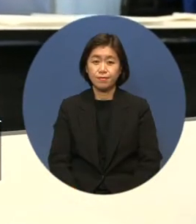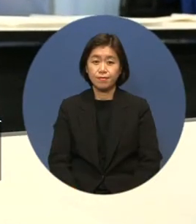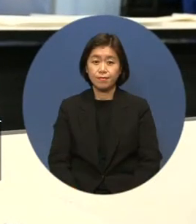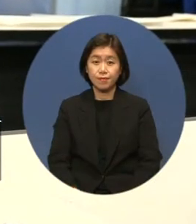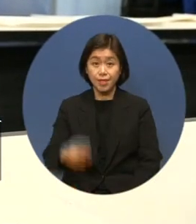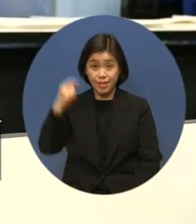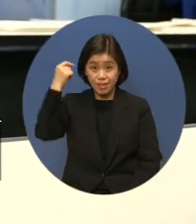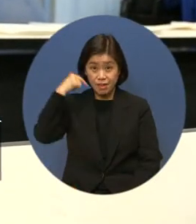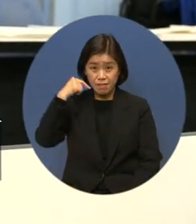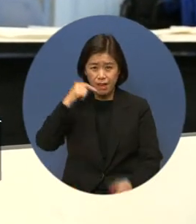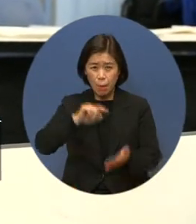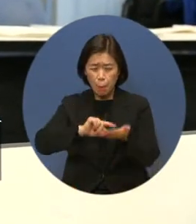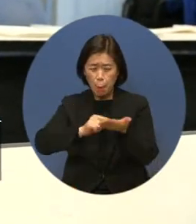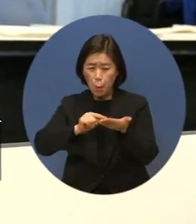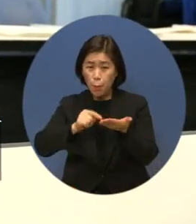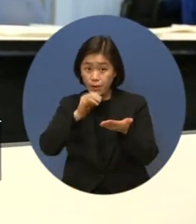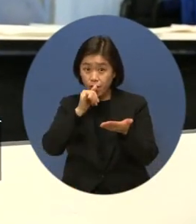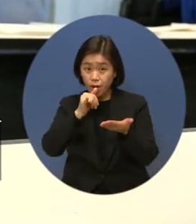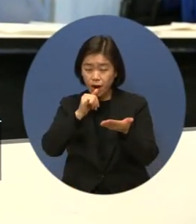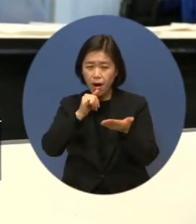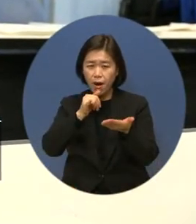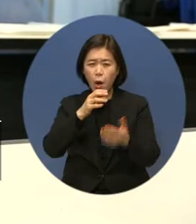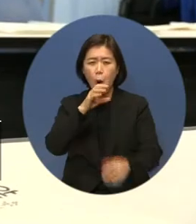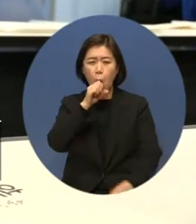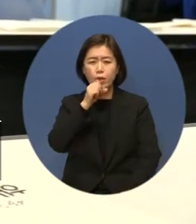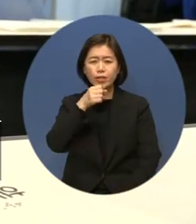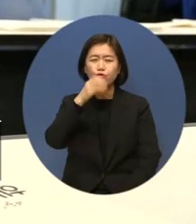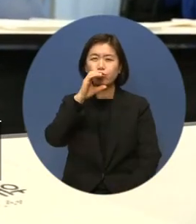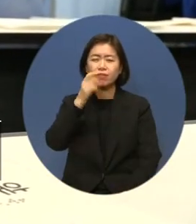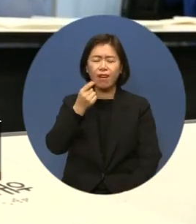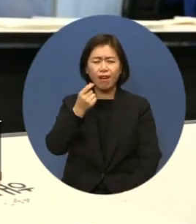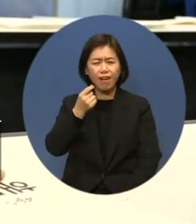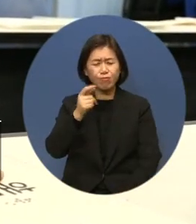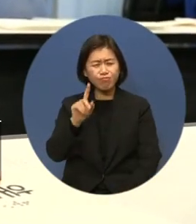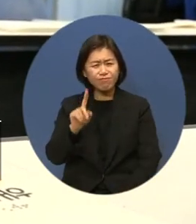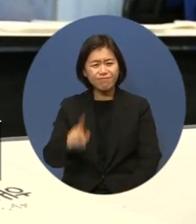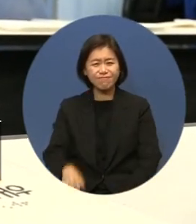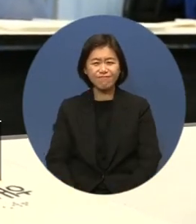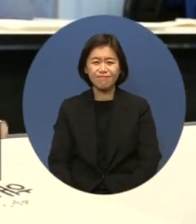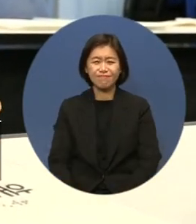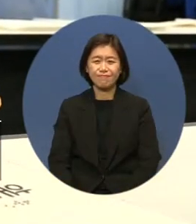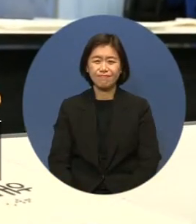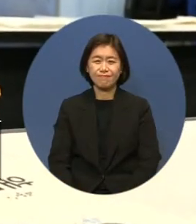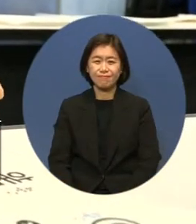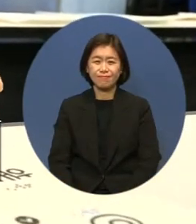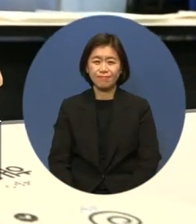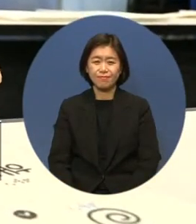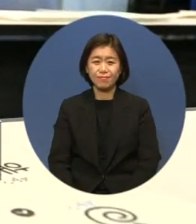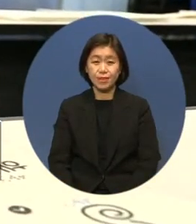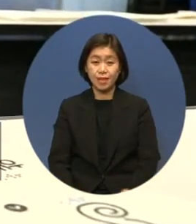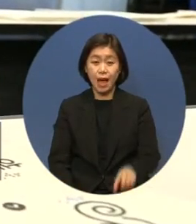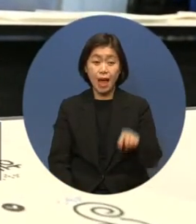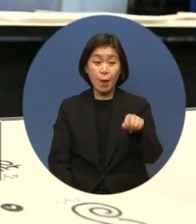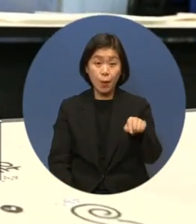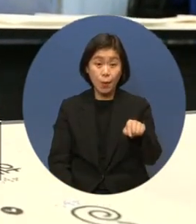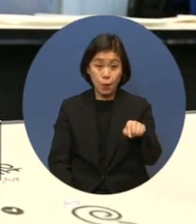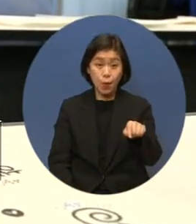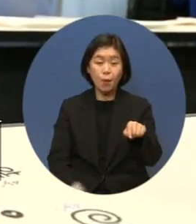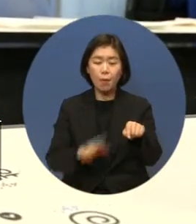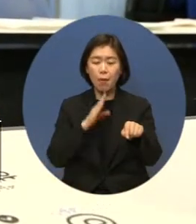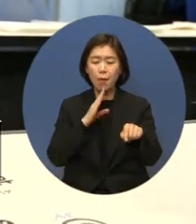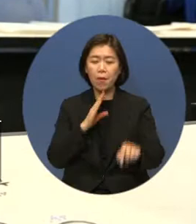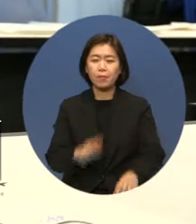느낌이 까칠까칠해? 오렌지 주스 같아요. 오렌지 주스 같아? 이건 오렌지 주스. 아, 오렌지 주스